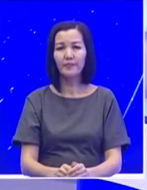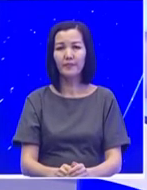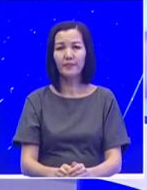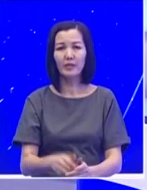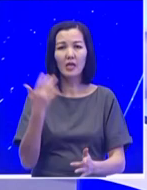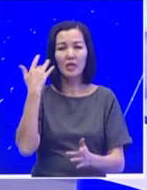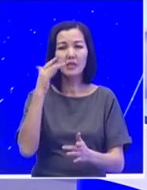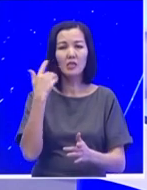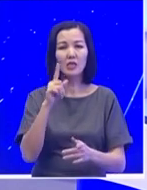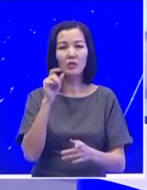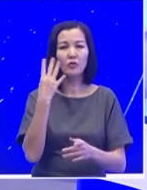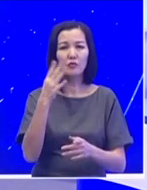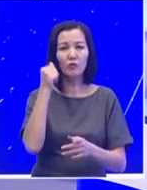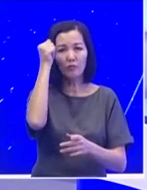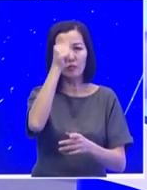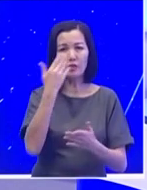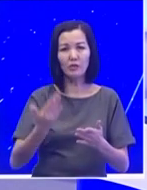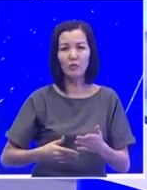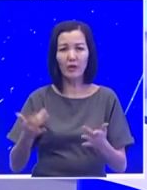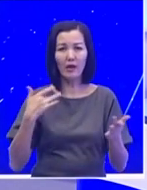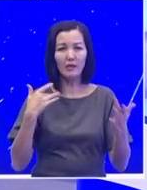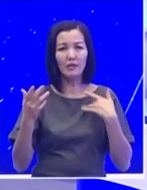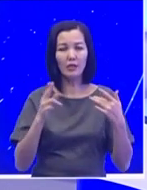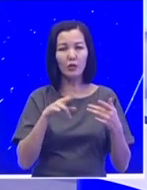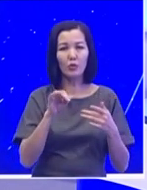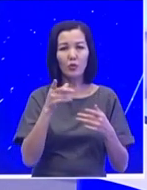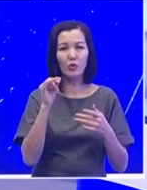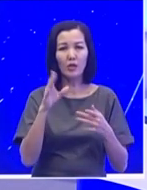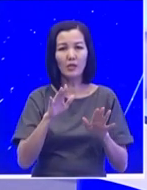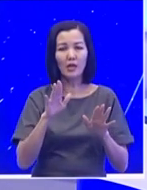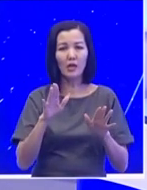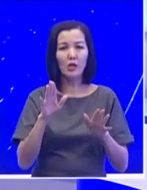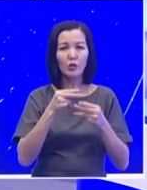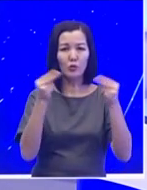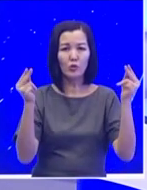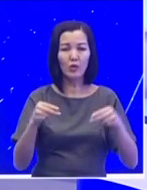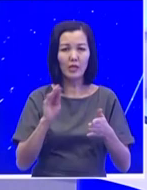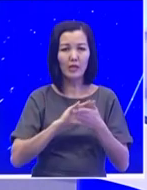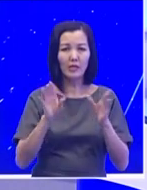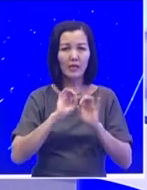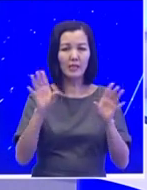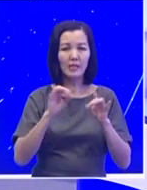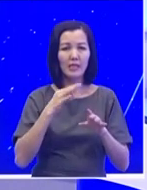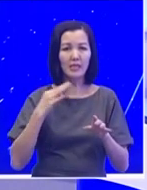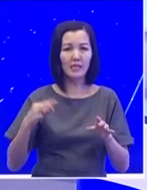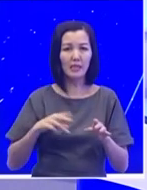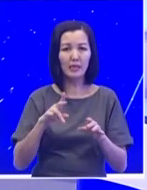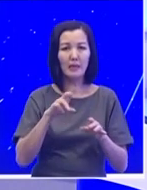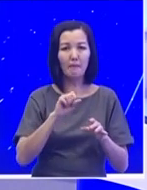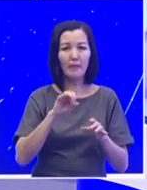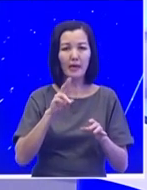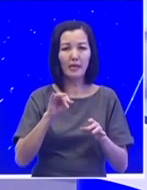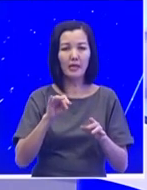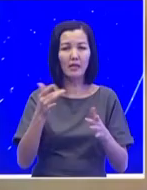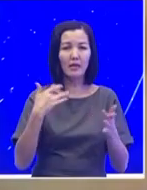В США на 104-м году жизни умер актер Кирк Дуглас. О случившемся журналу People рассказал его сын Майкл. Кирк Дуглас